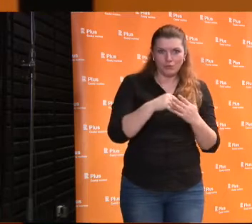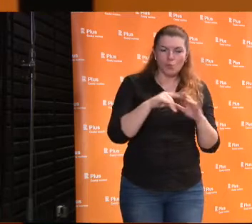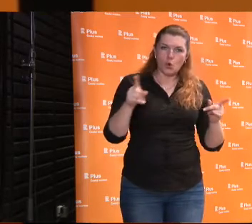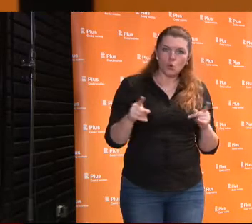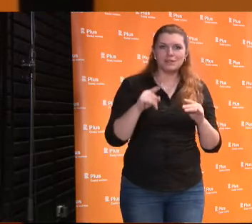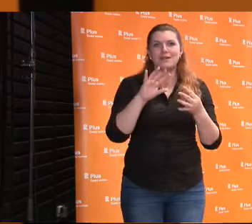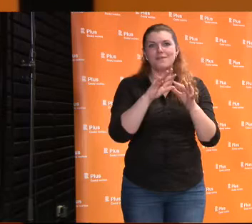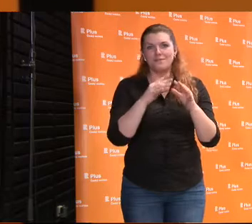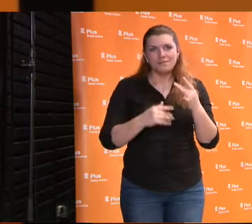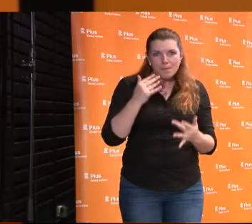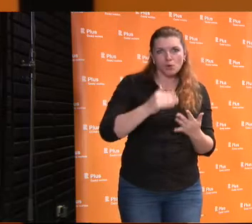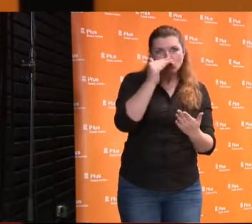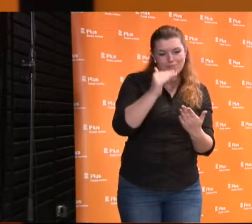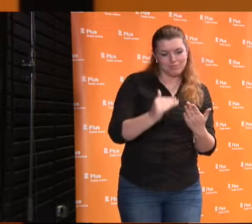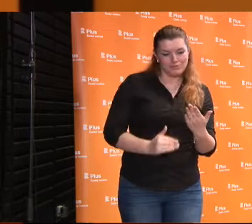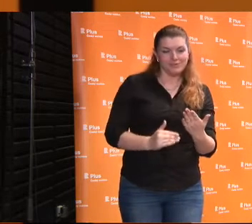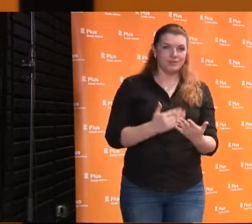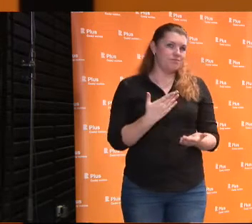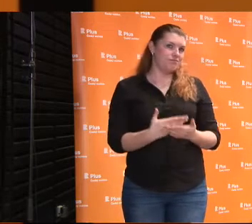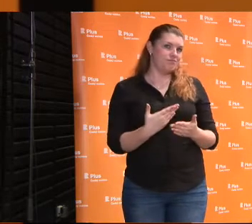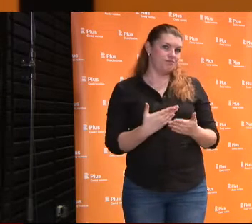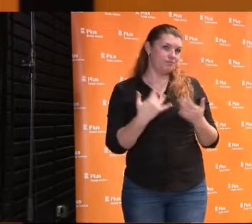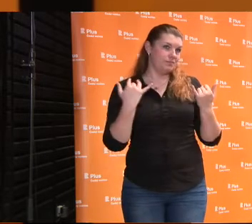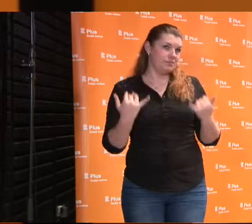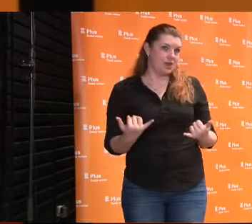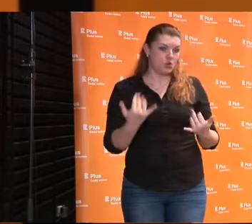algoritmů. A dá se říct,